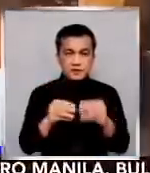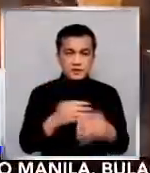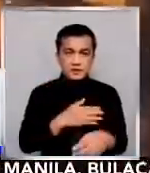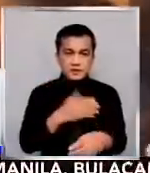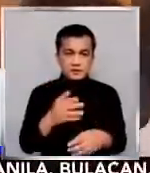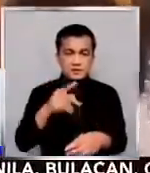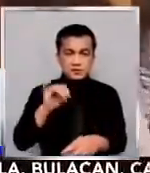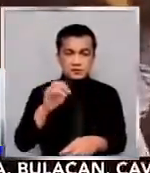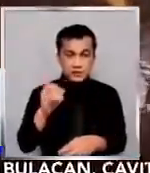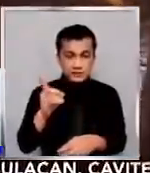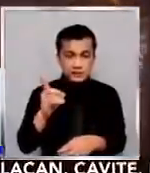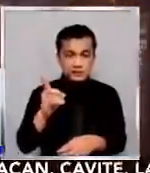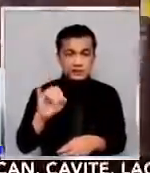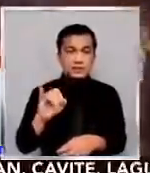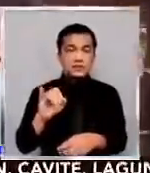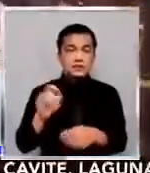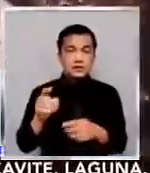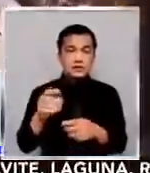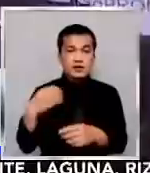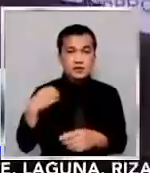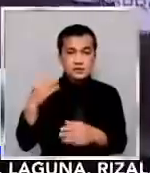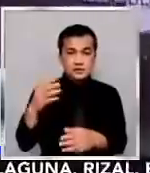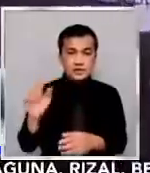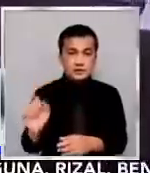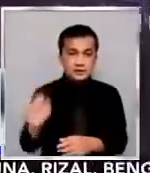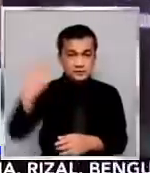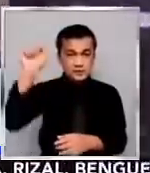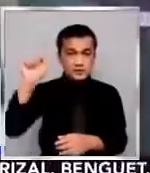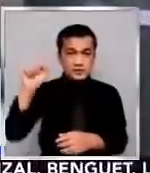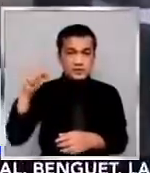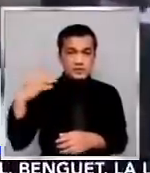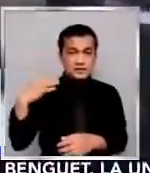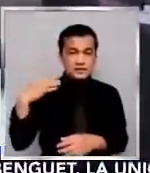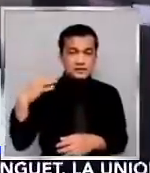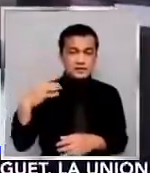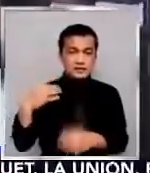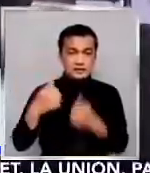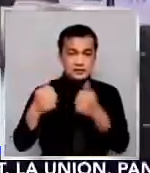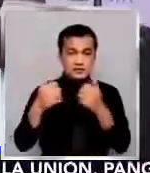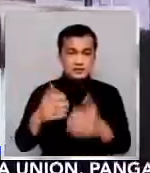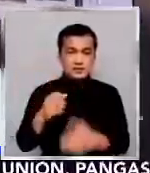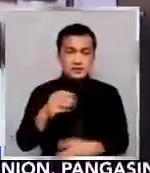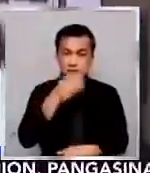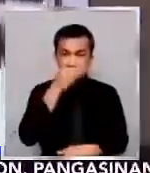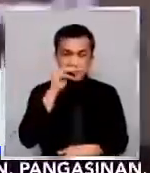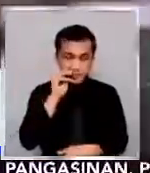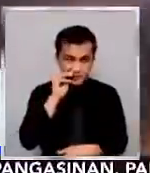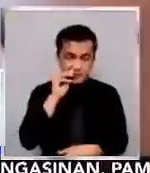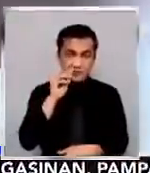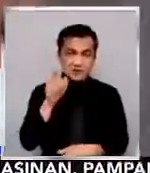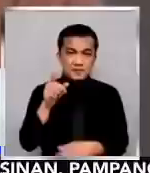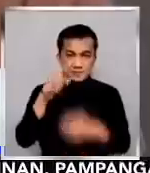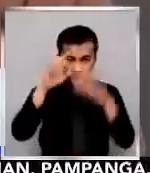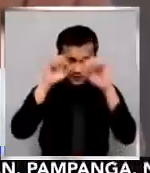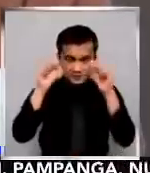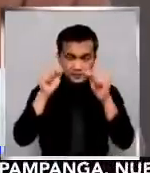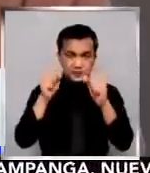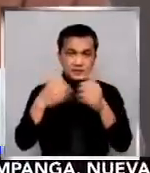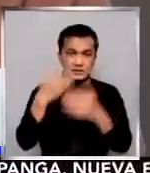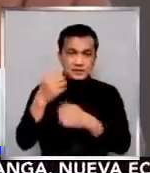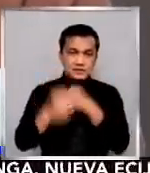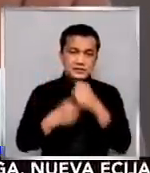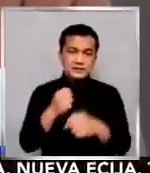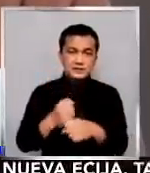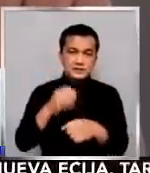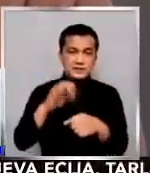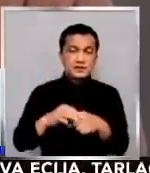opisyal na pag-endorso nito sa kandidatura ni Senador Manny Pacquiao para sa pagkapangulo sa eleksyon 2022. Inanunsyo naman ng